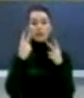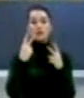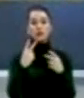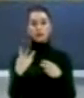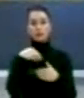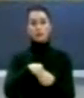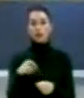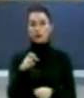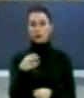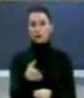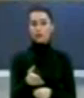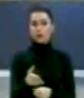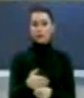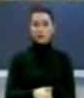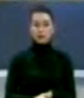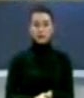integrimit Evropian.